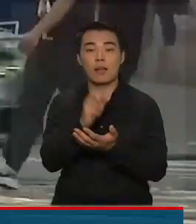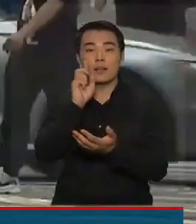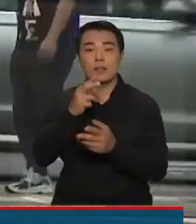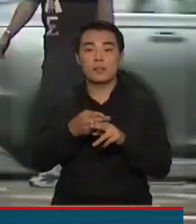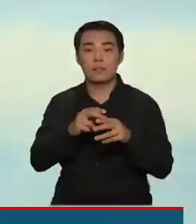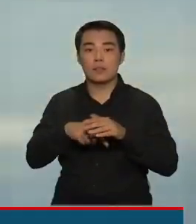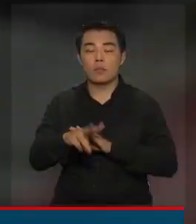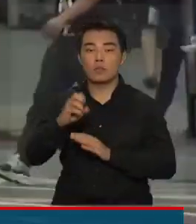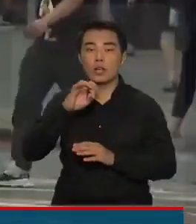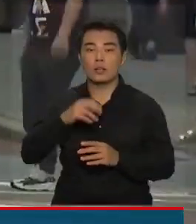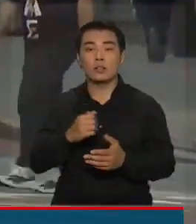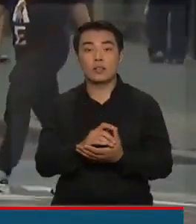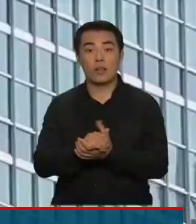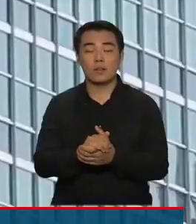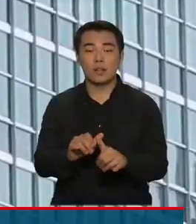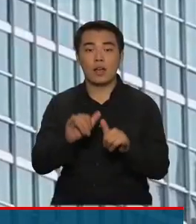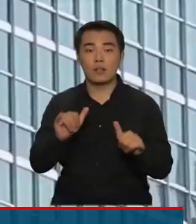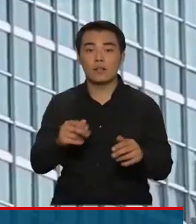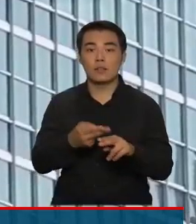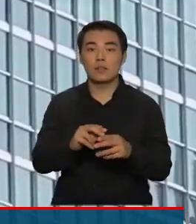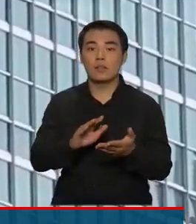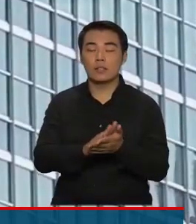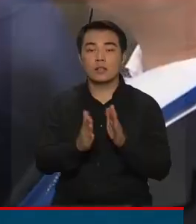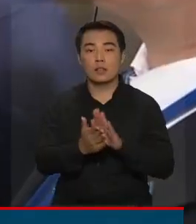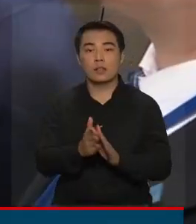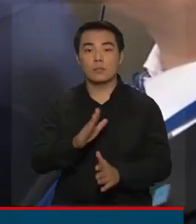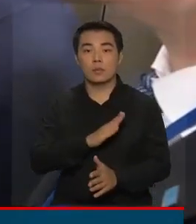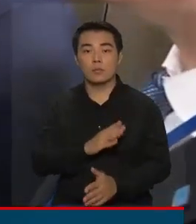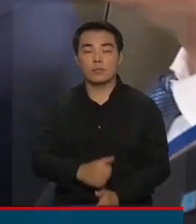мұратқа жетудің мақсаттарын міндеттейтін декларация қабылдады.